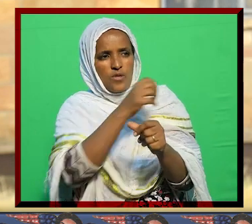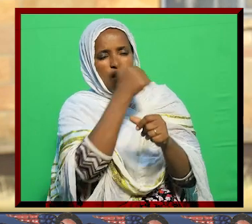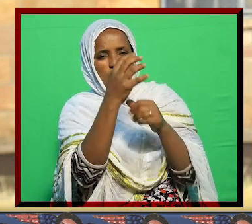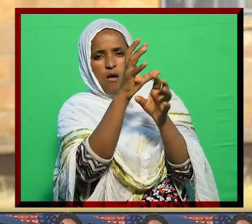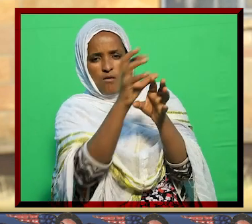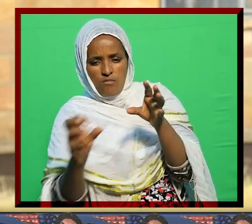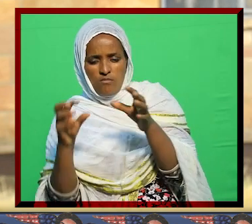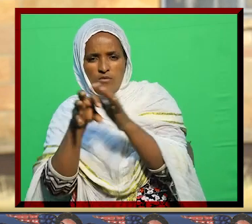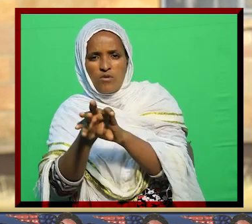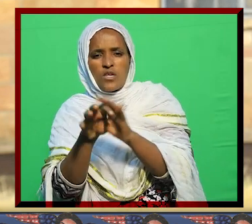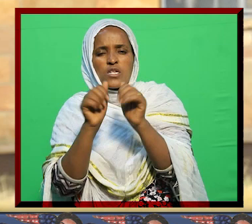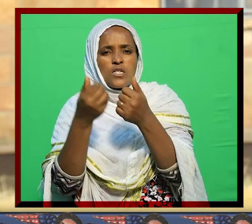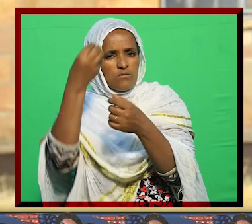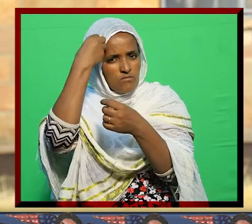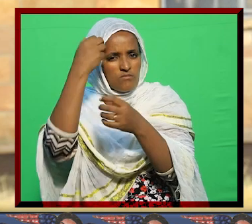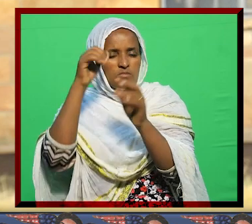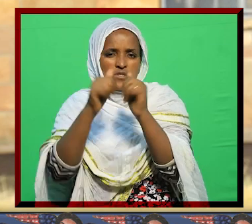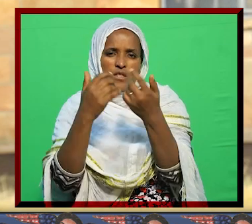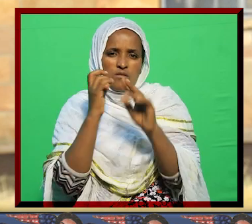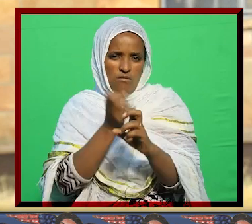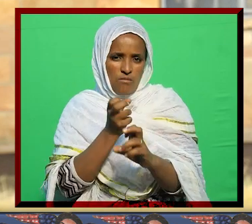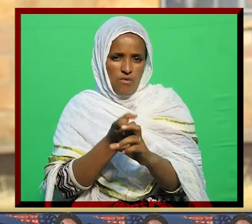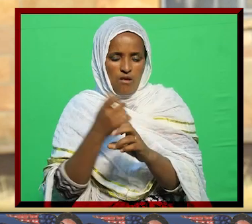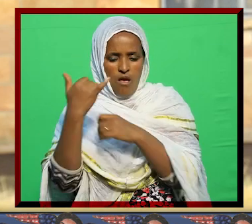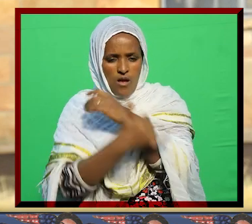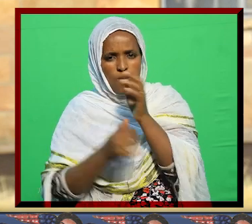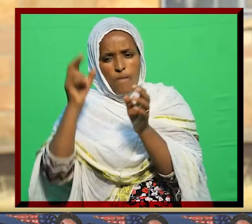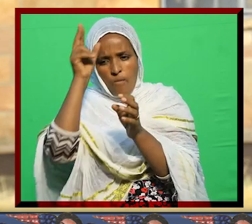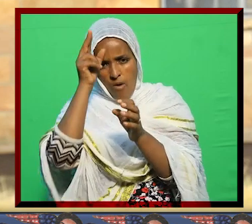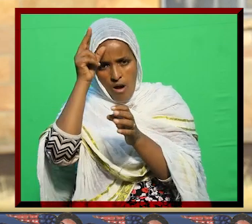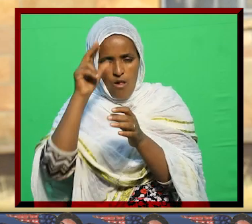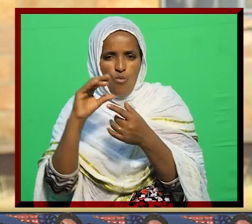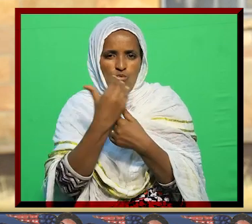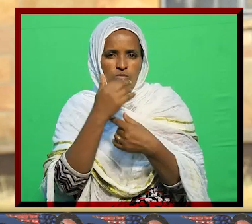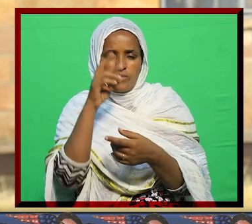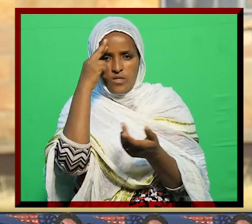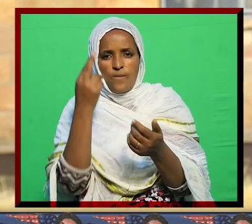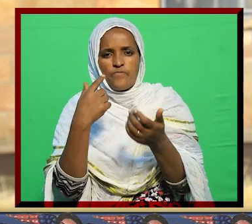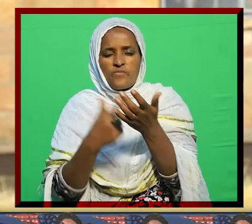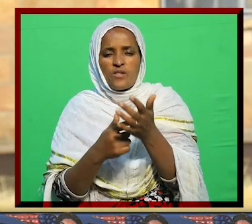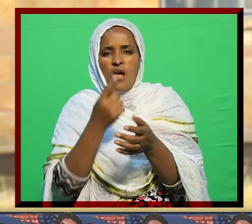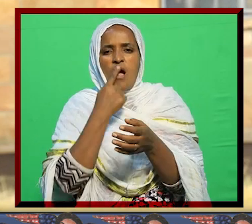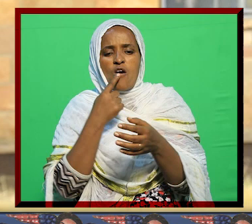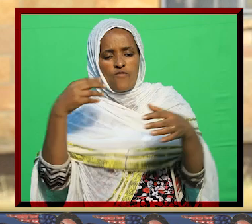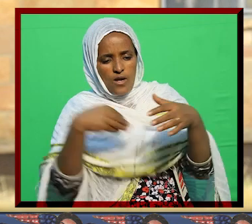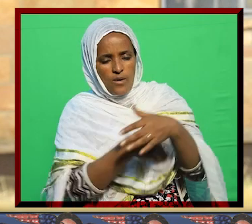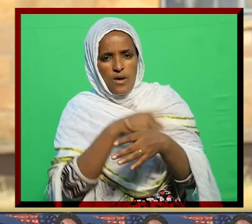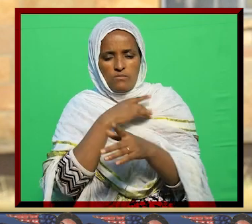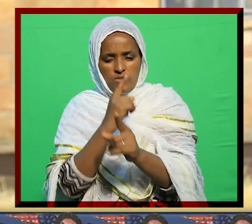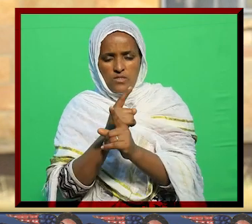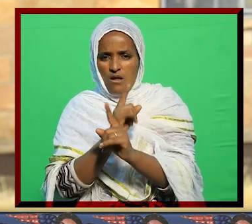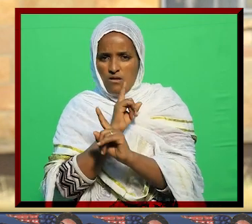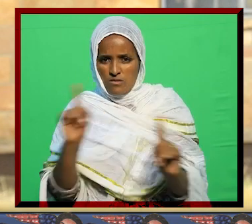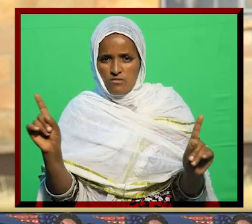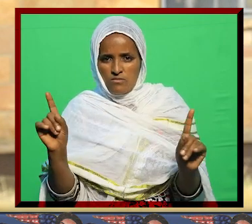ሊክ የነበረውን ታሪክ ደምስሰን ሌላ ታሪክ እንዴት እንጀምራለን? የሀገራችን ባህል ሆኖብናል። ይሄ ተገቢ አይደለም፣